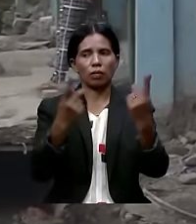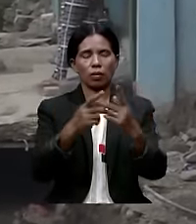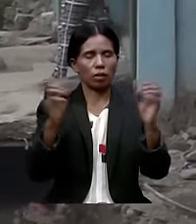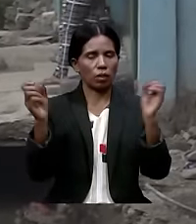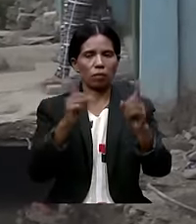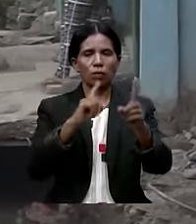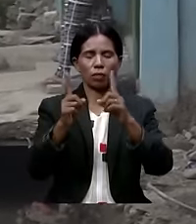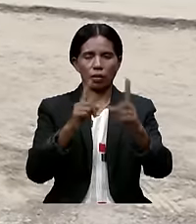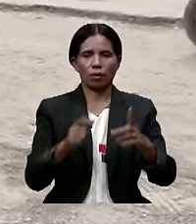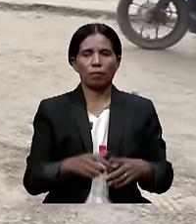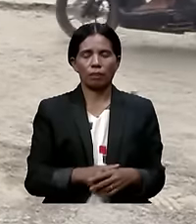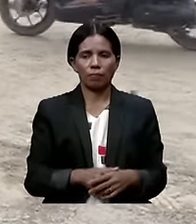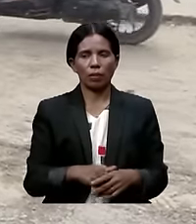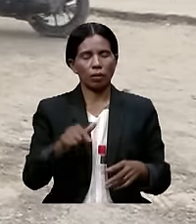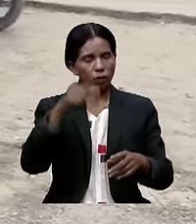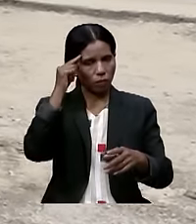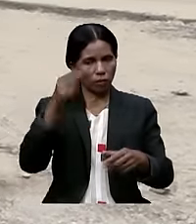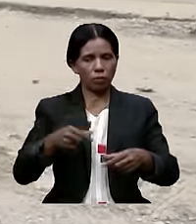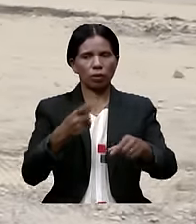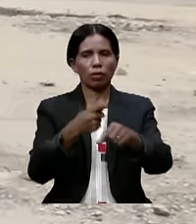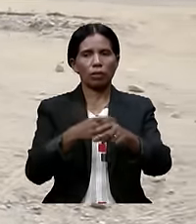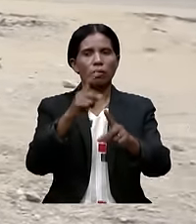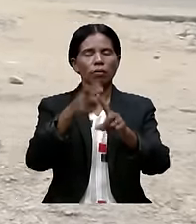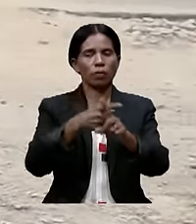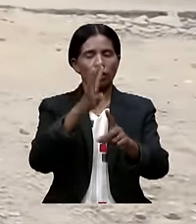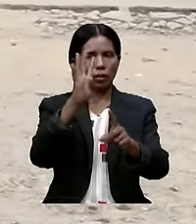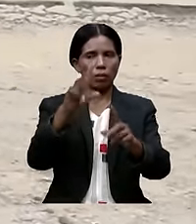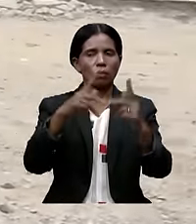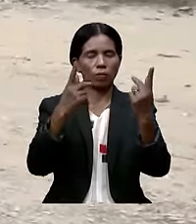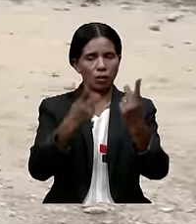fo komentariu. Governo fo tempo fulang hat ba kompanya refere atu